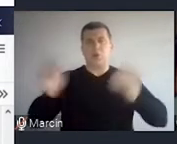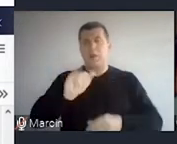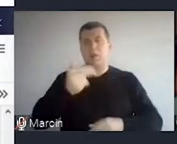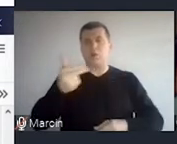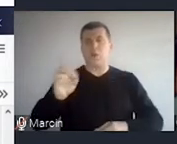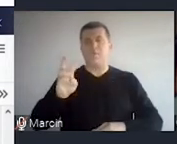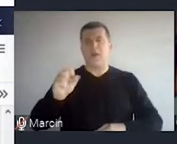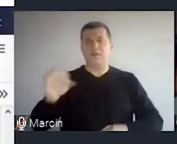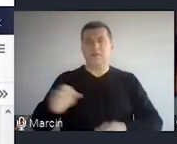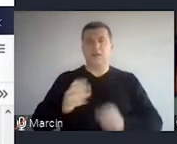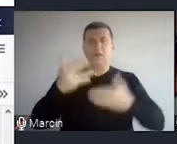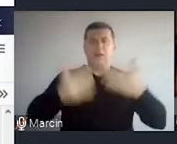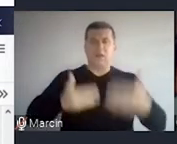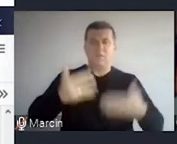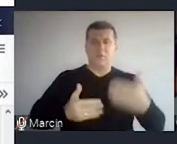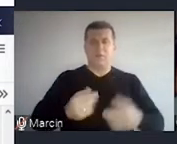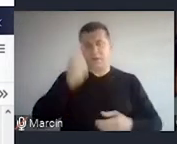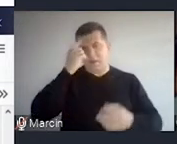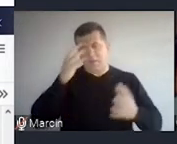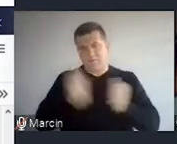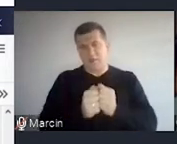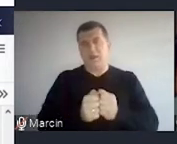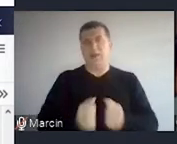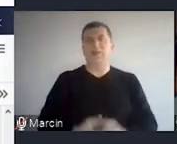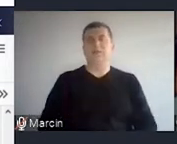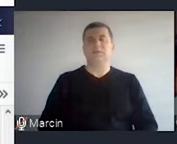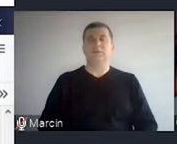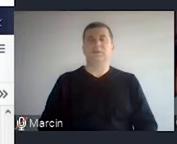innowacjami, informatyzacją, wynalazkami.